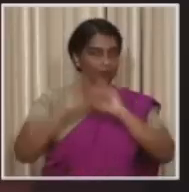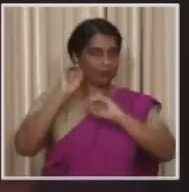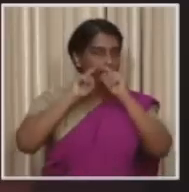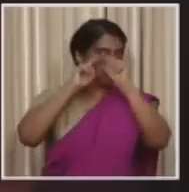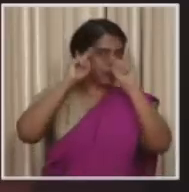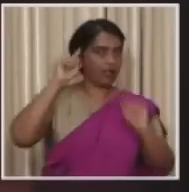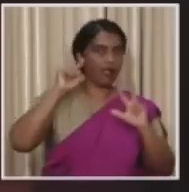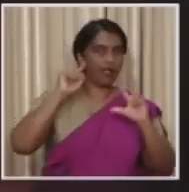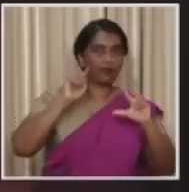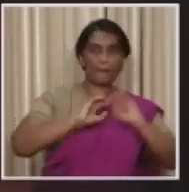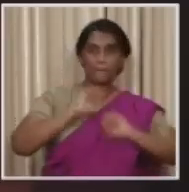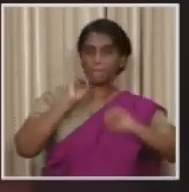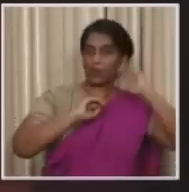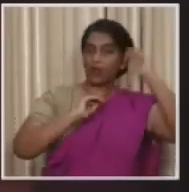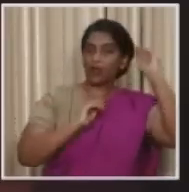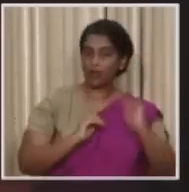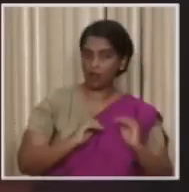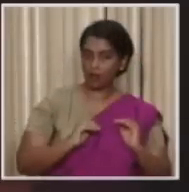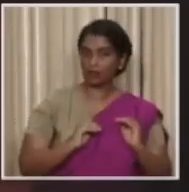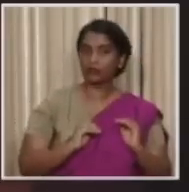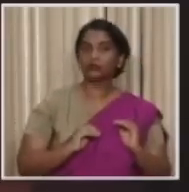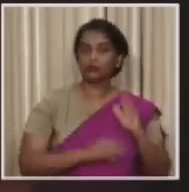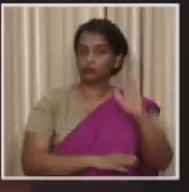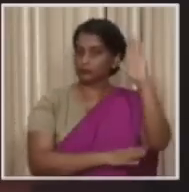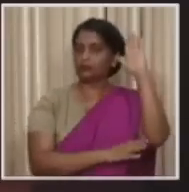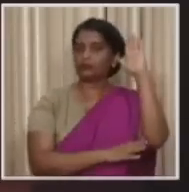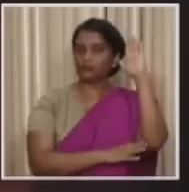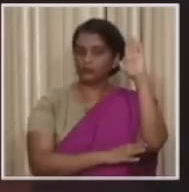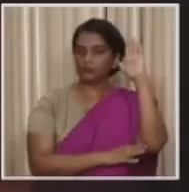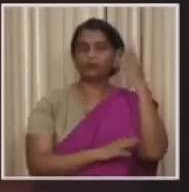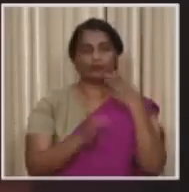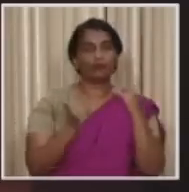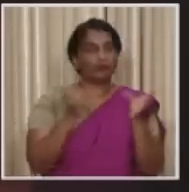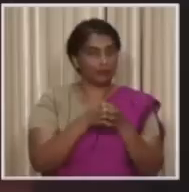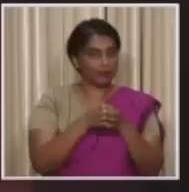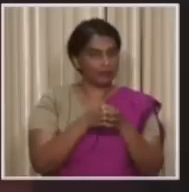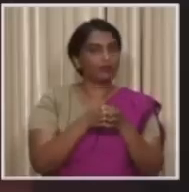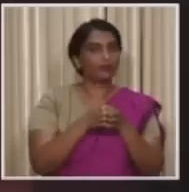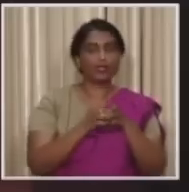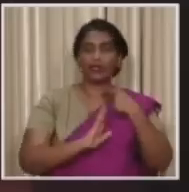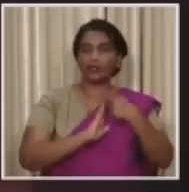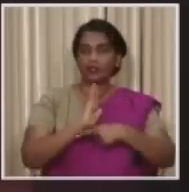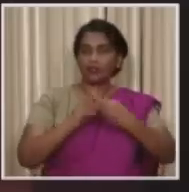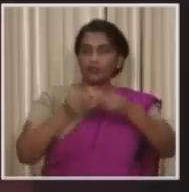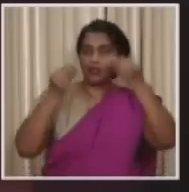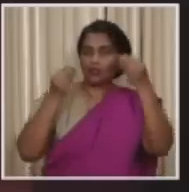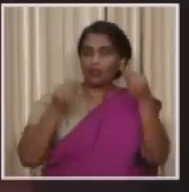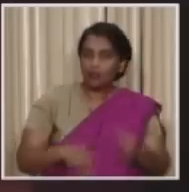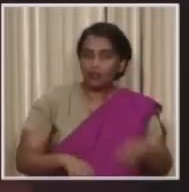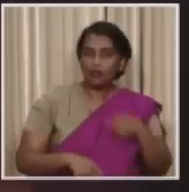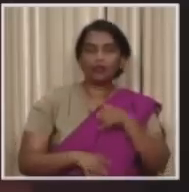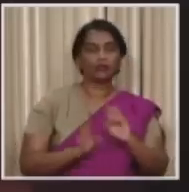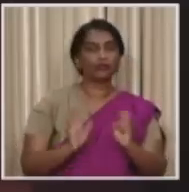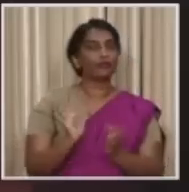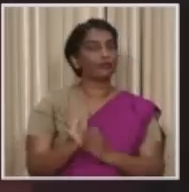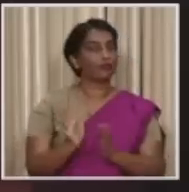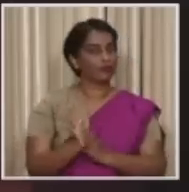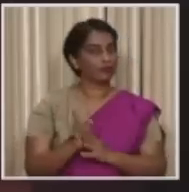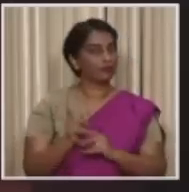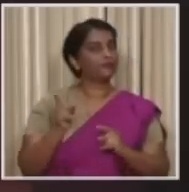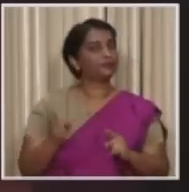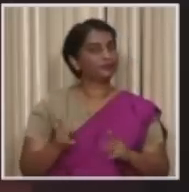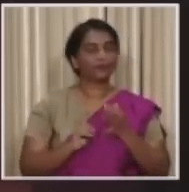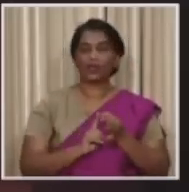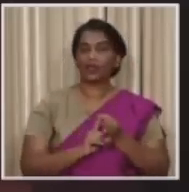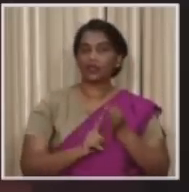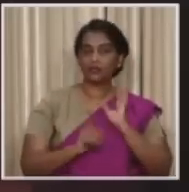8 දක්වා අඩු කරන එකට අත උස්සපු පාර්ශවය රට බංකොලොත් වීමේ කමිටුවේ